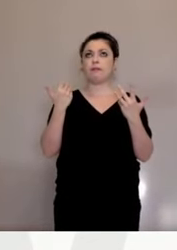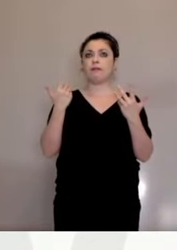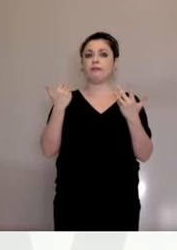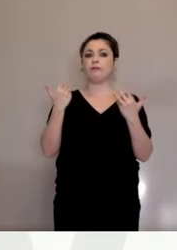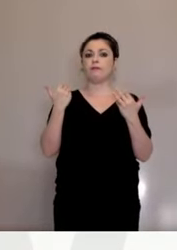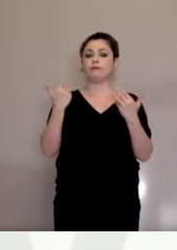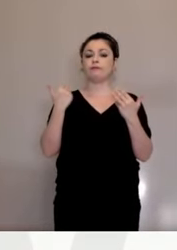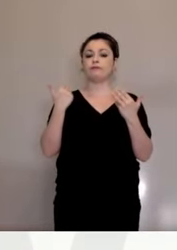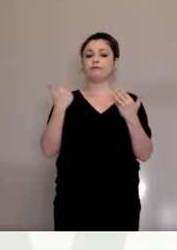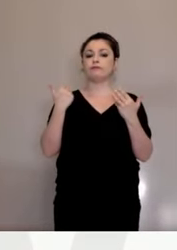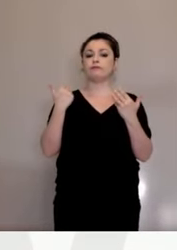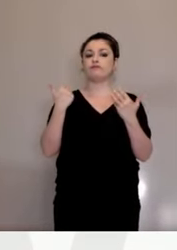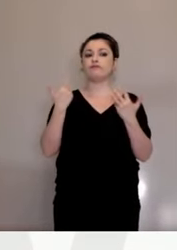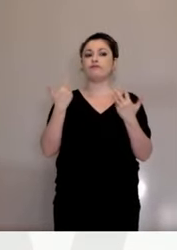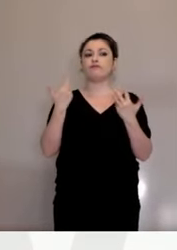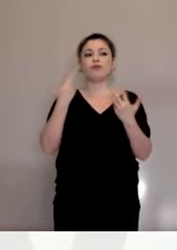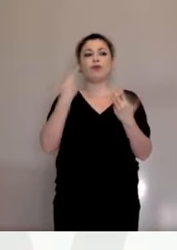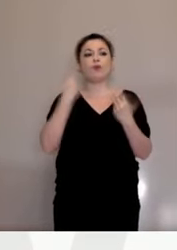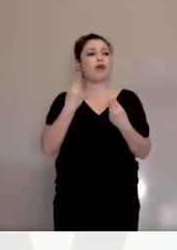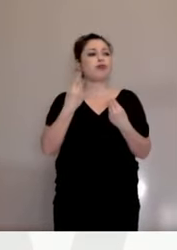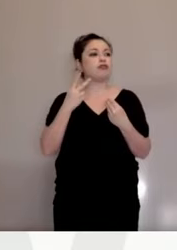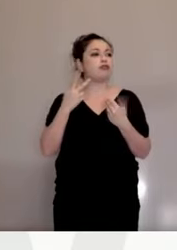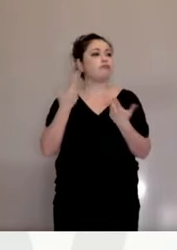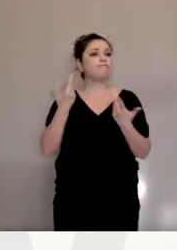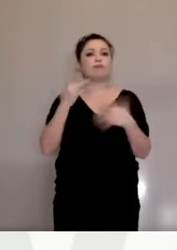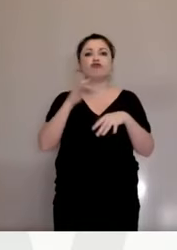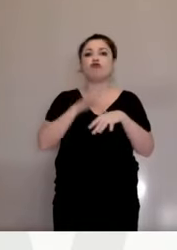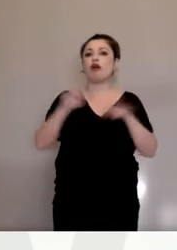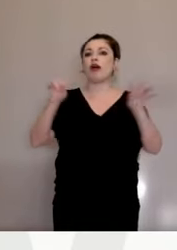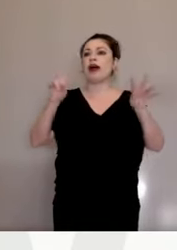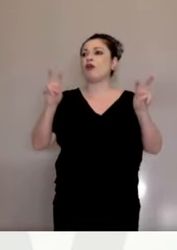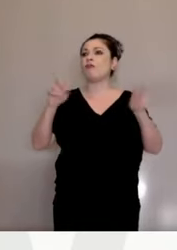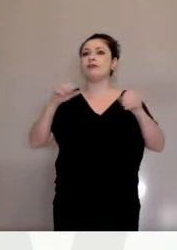della salute